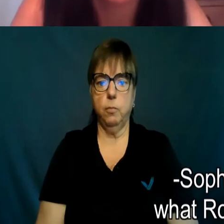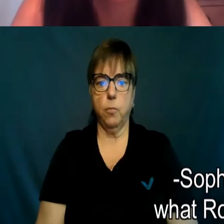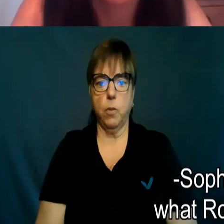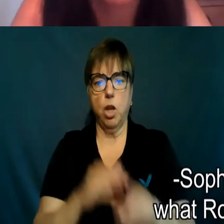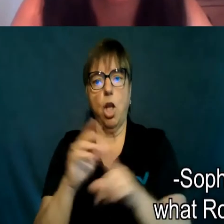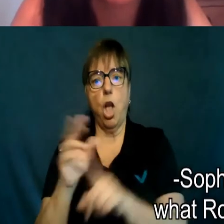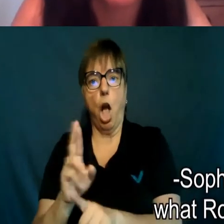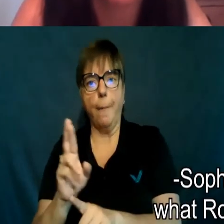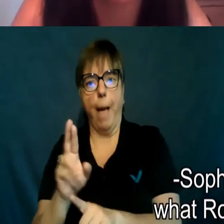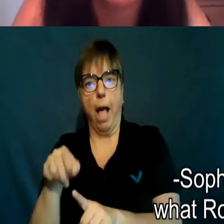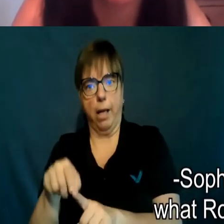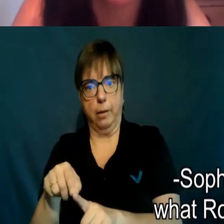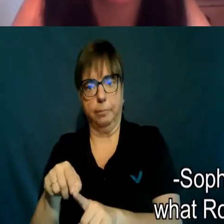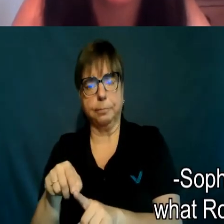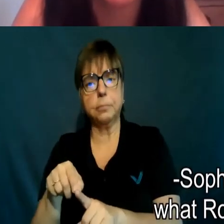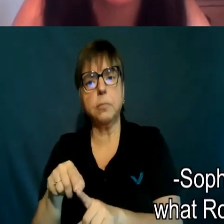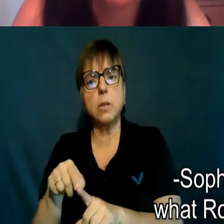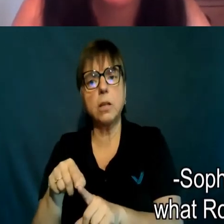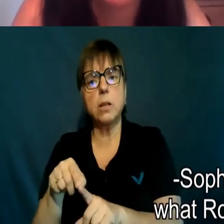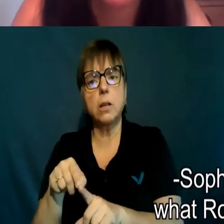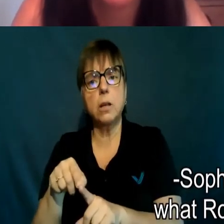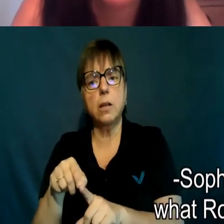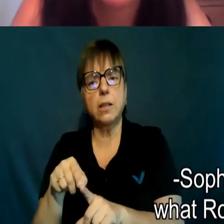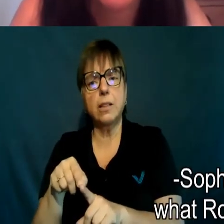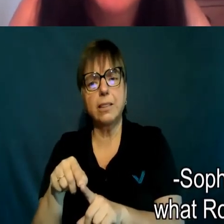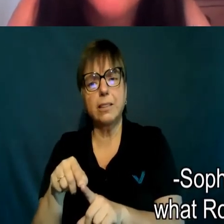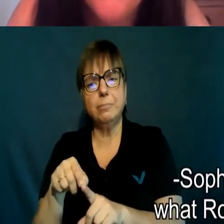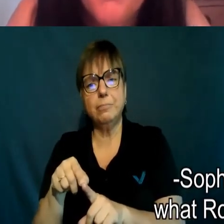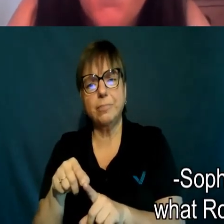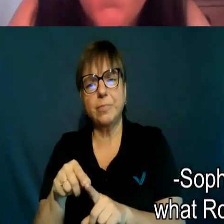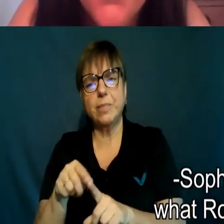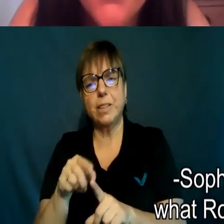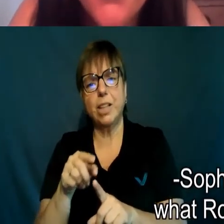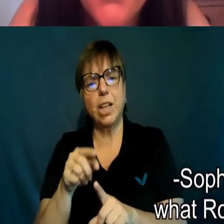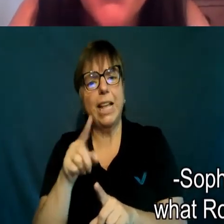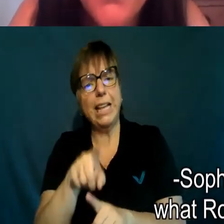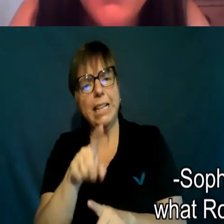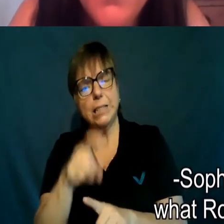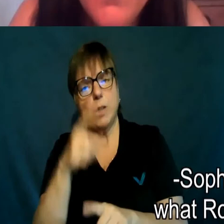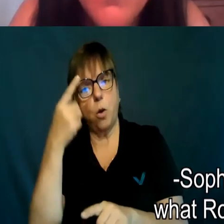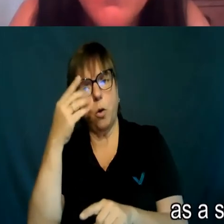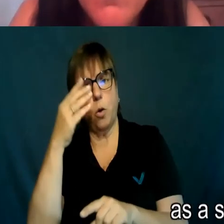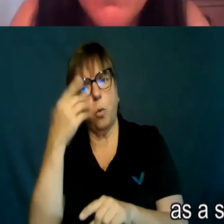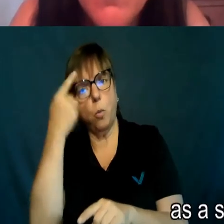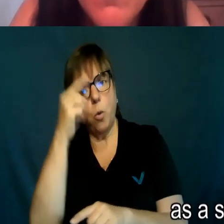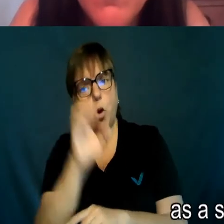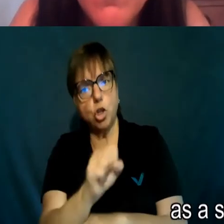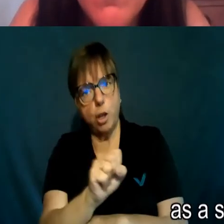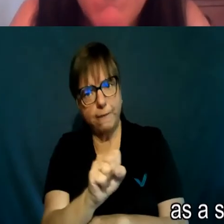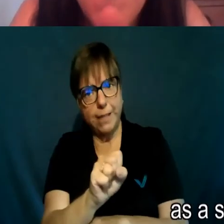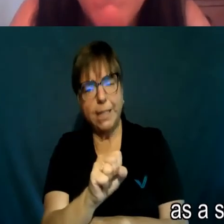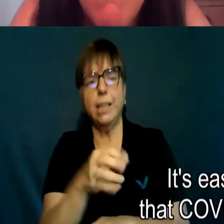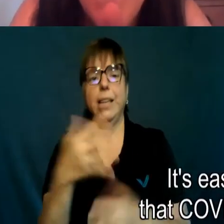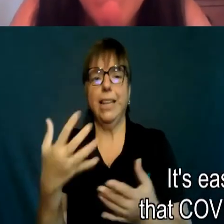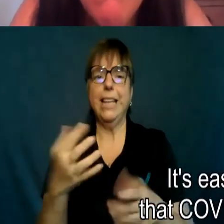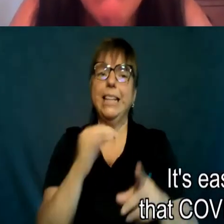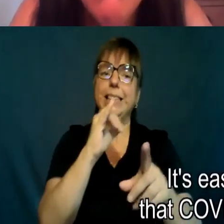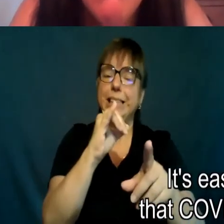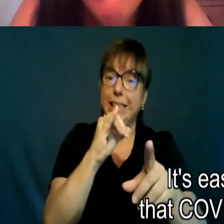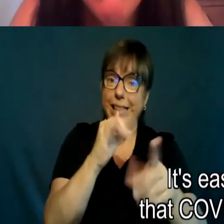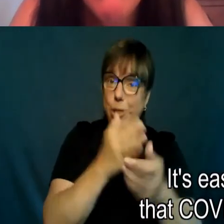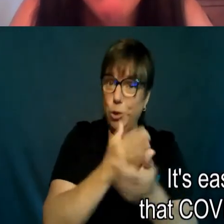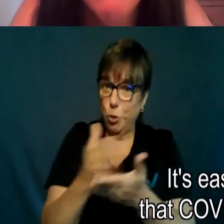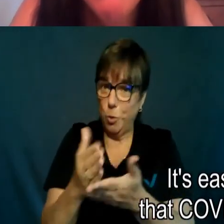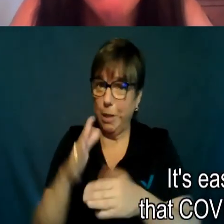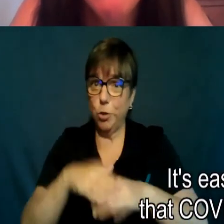Sophie, on prend ce que Roméo dit comme point de lancement, il est